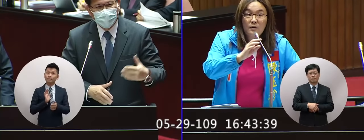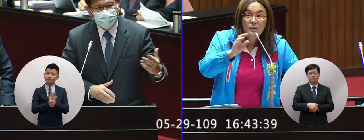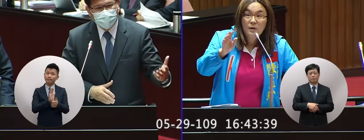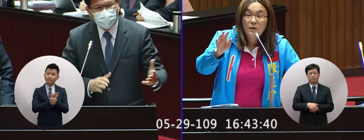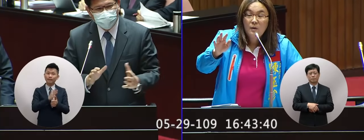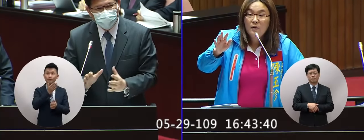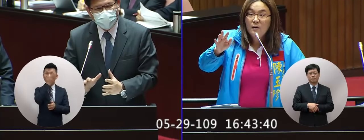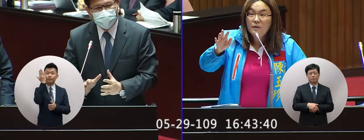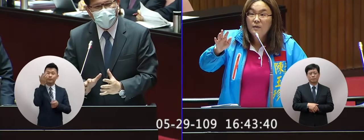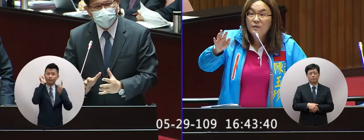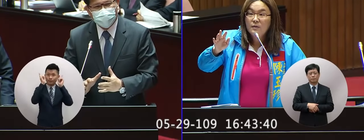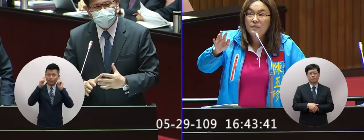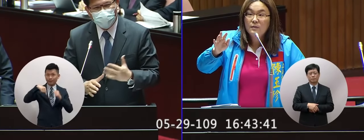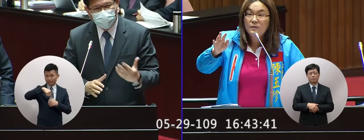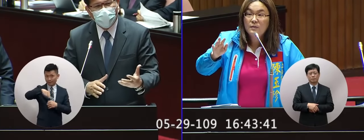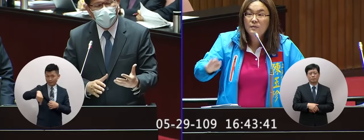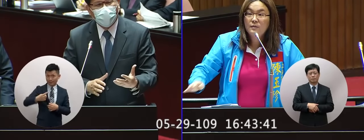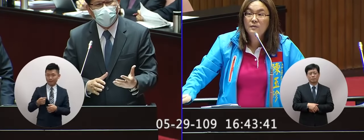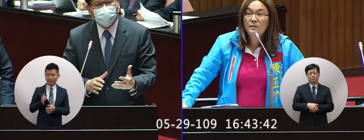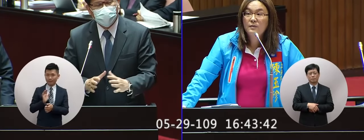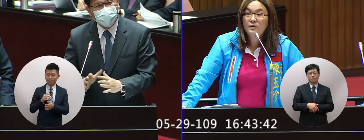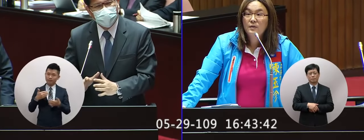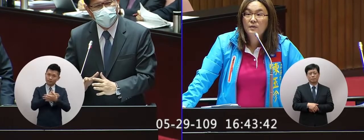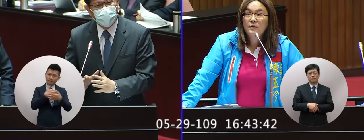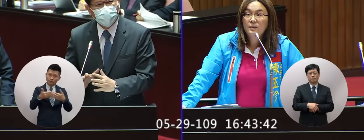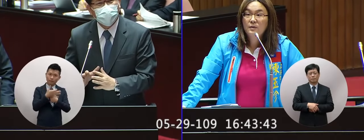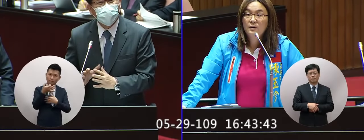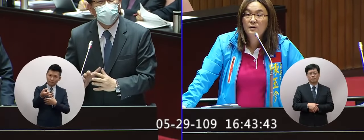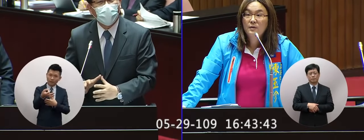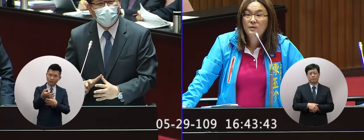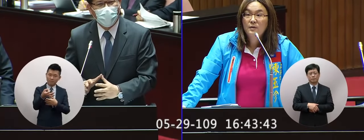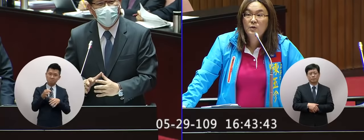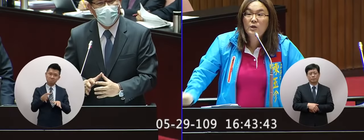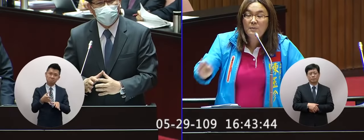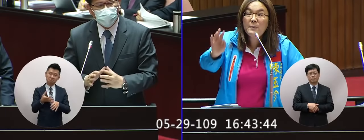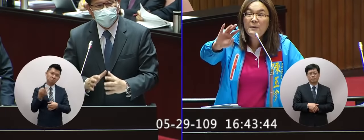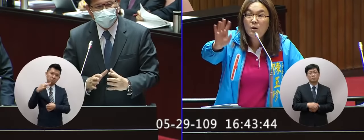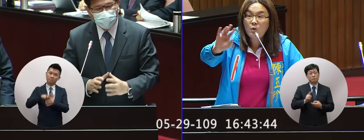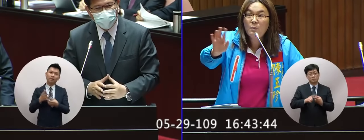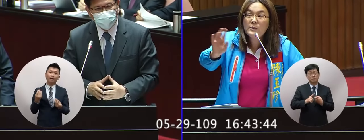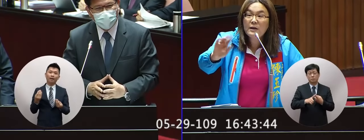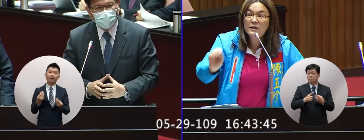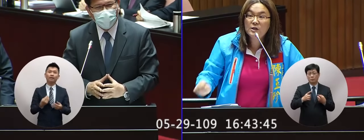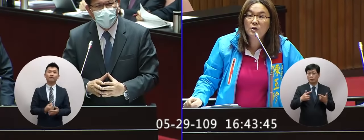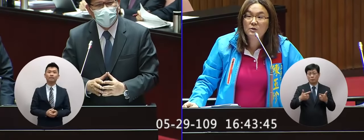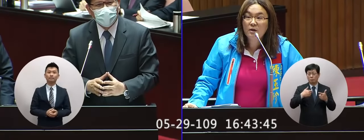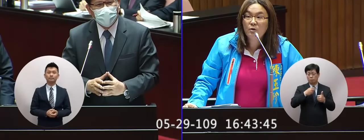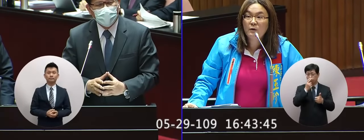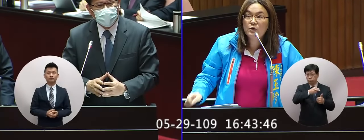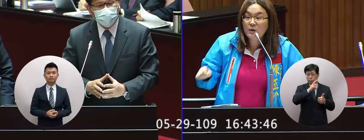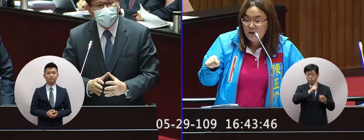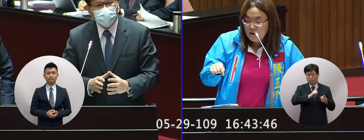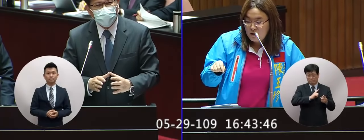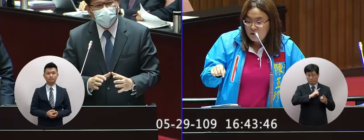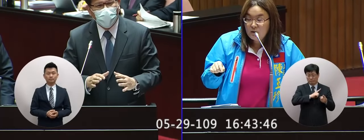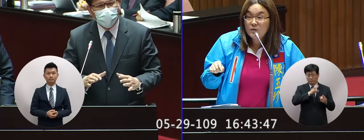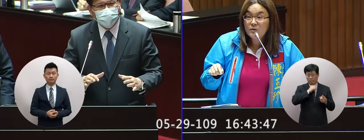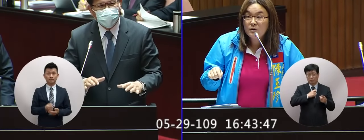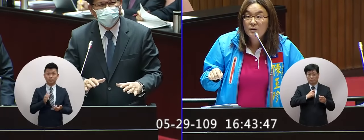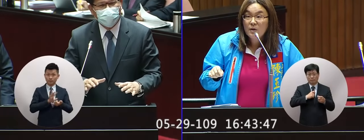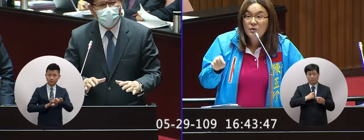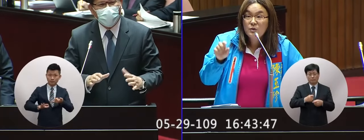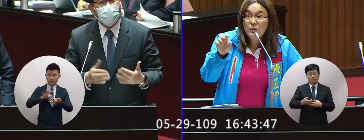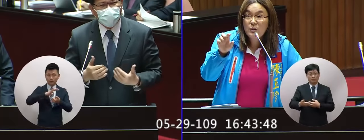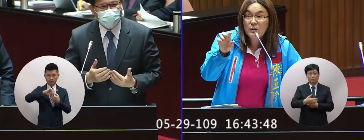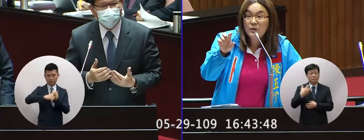人哈，这个部分当然交通费用哈，我们这次并没有吸收了哈。 对对，没有，我不是要你吸收交通费，我是说 是全国